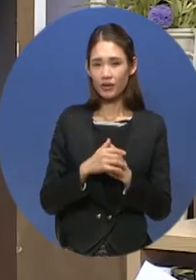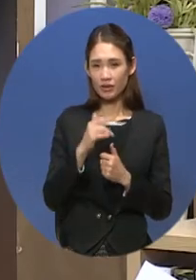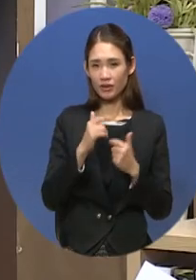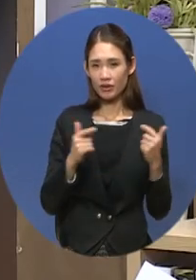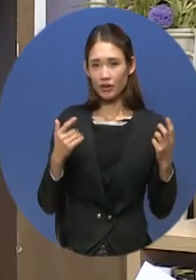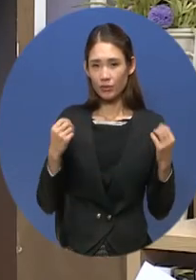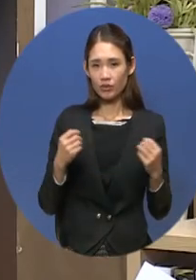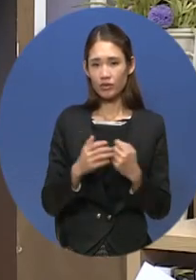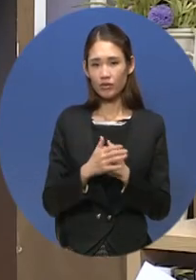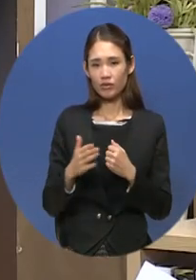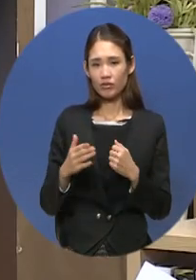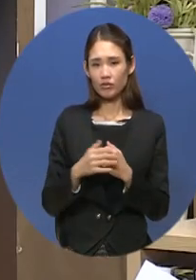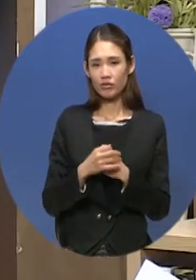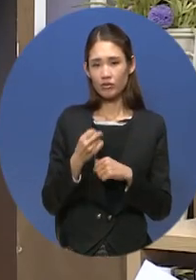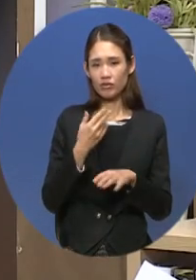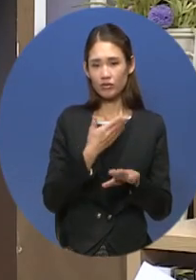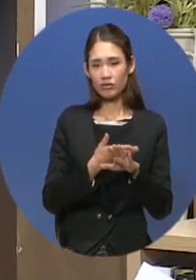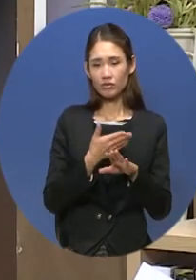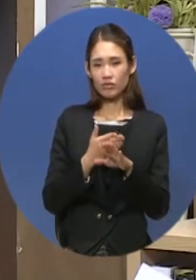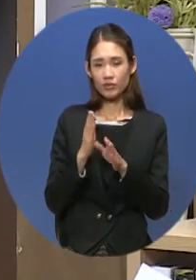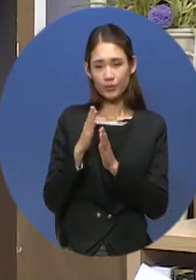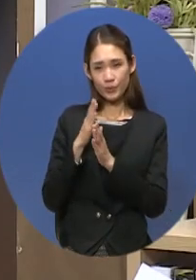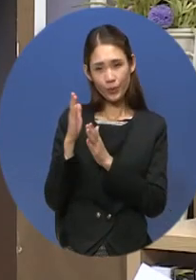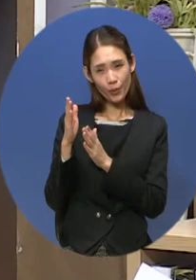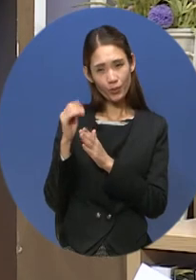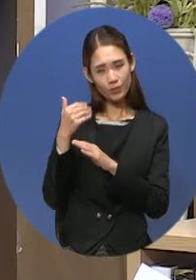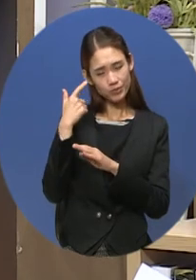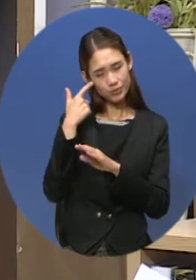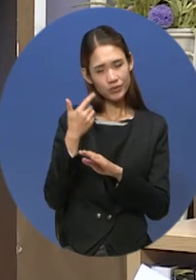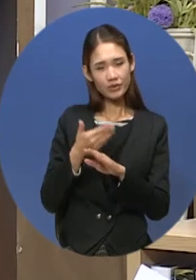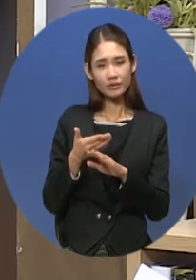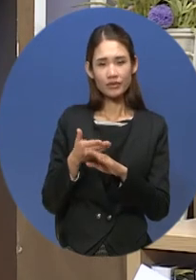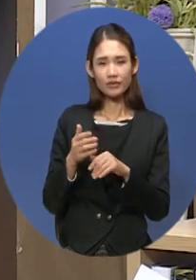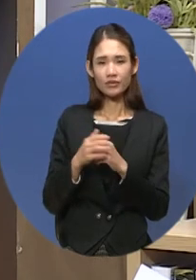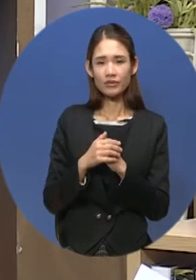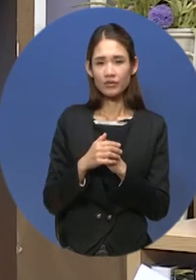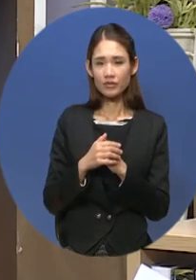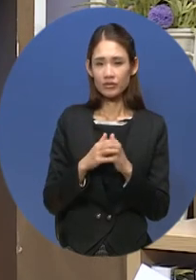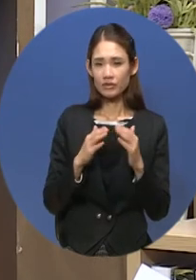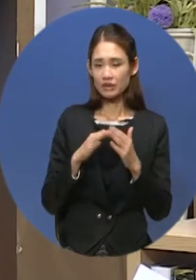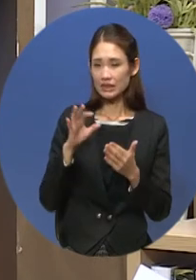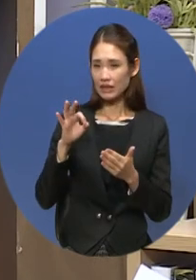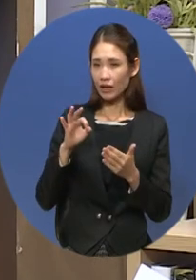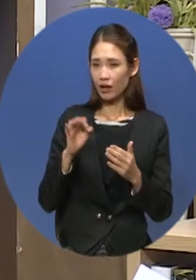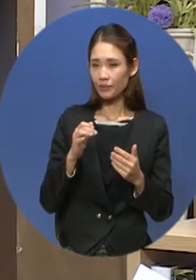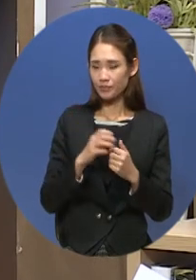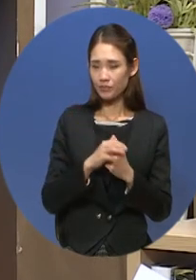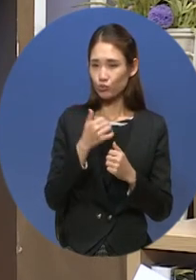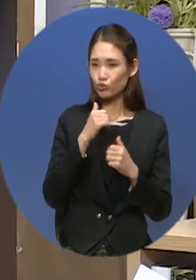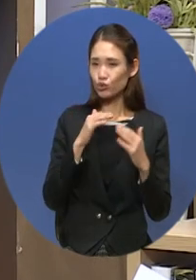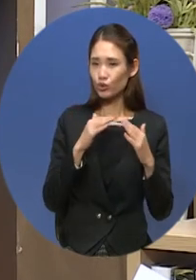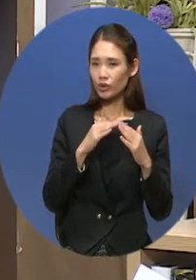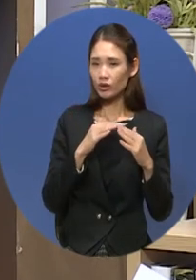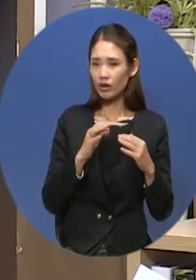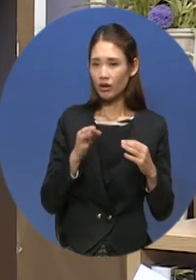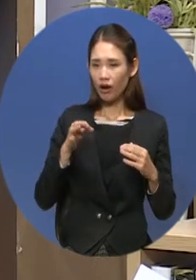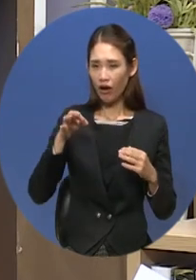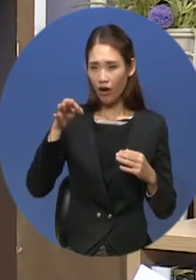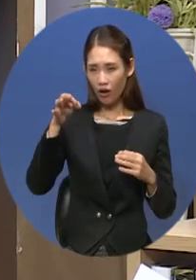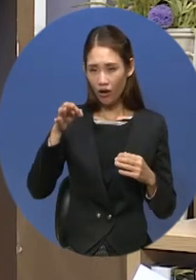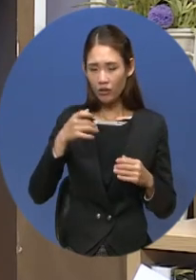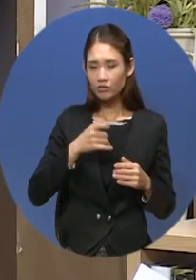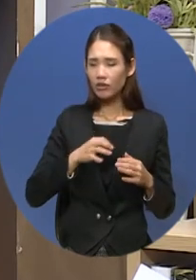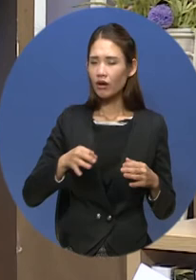다양하다 보니까 그런데 또그 다른 면에서는 좀 모순되게 집값이나 이런 부동산이 너무 터무니없이 또